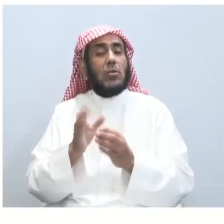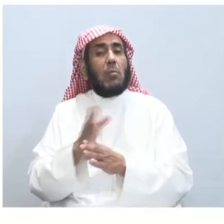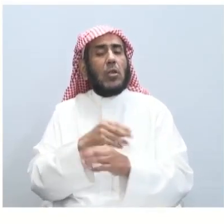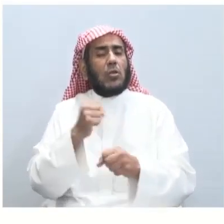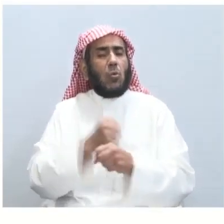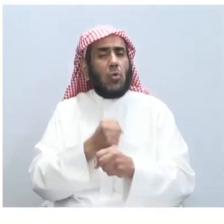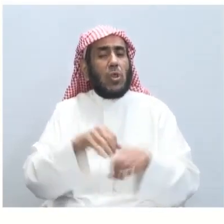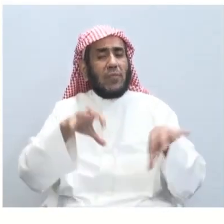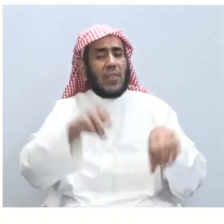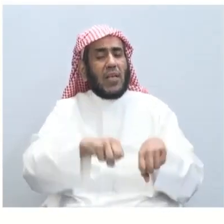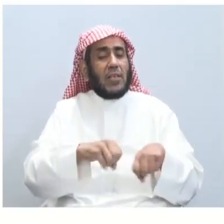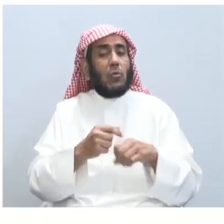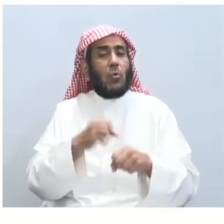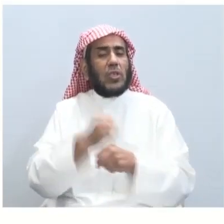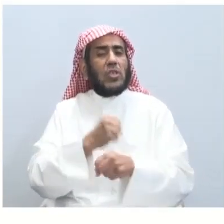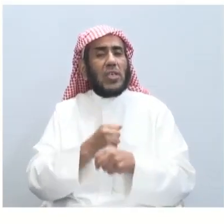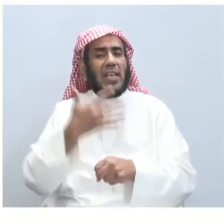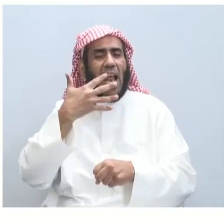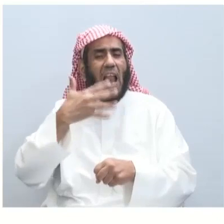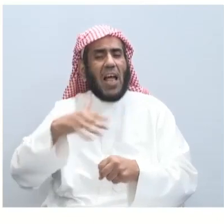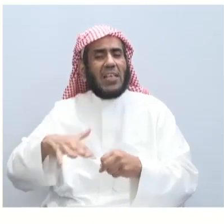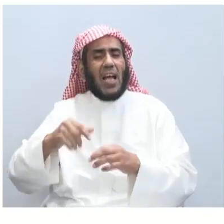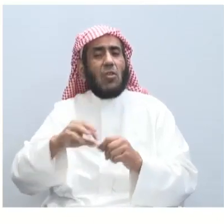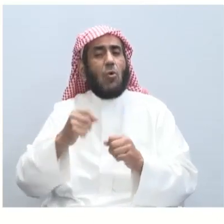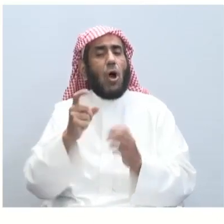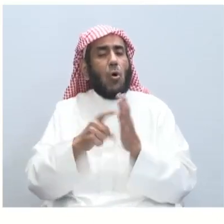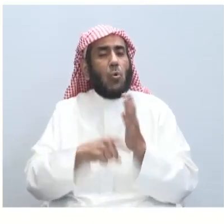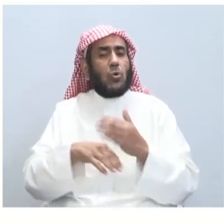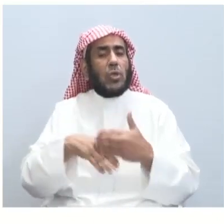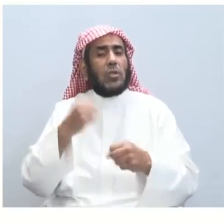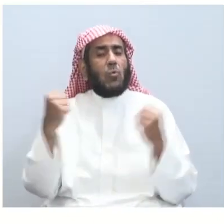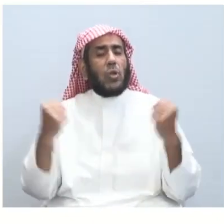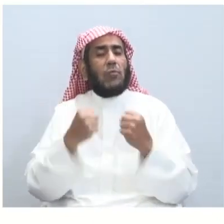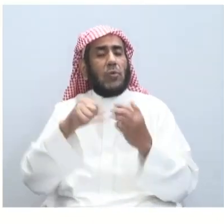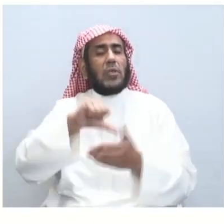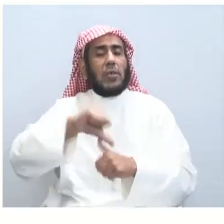التوظيف وايضا جانب تشغيل الاحداث وعقود التدريب والتاهيل وغيرها